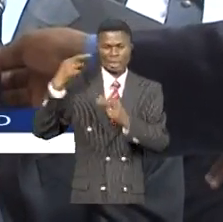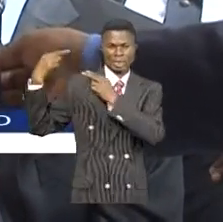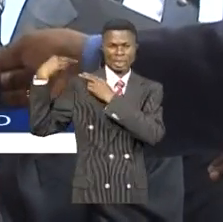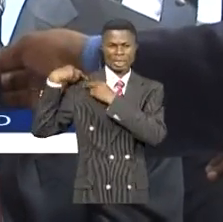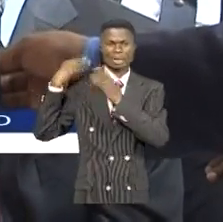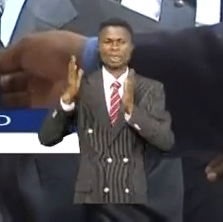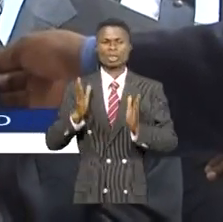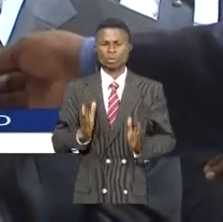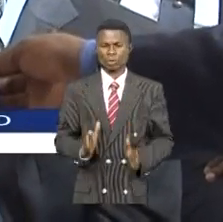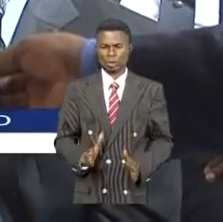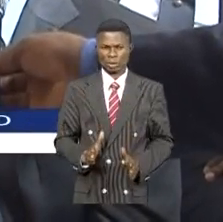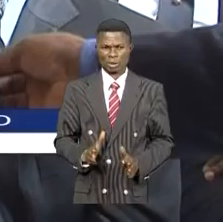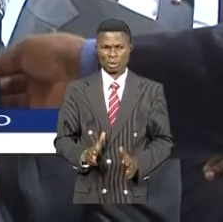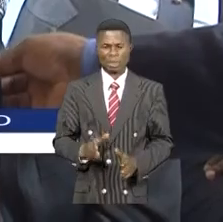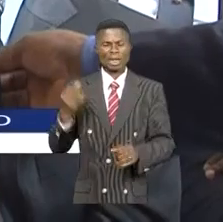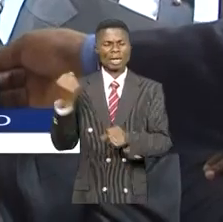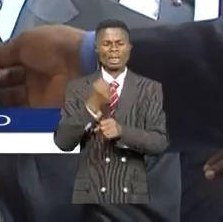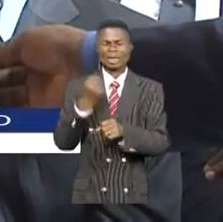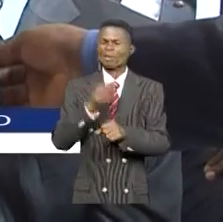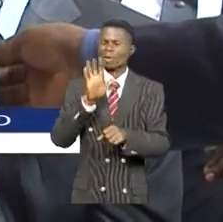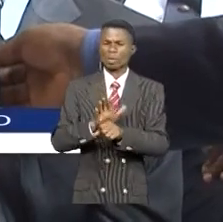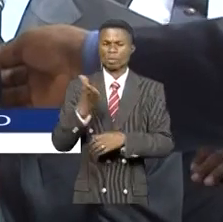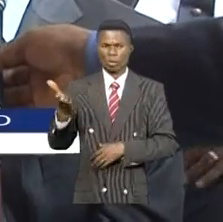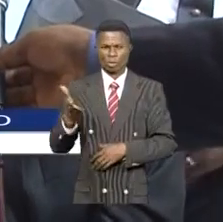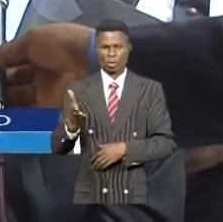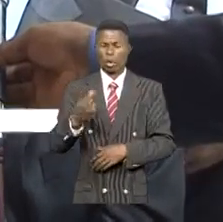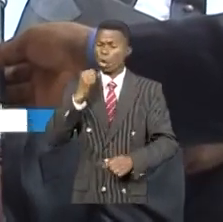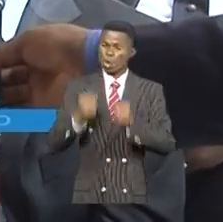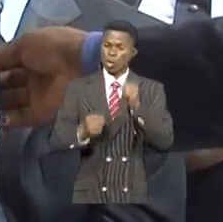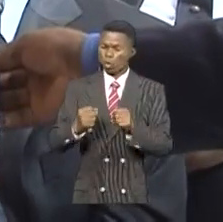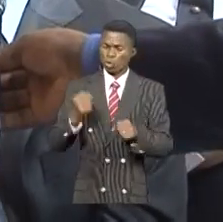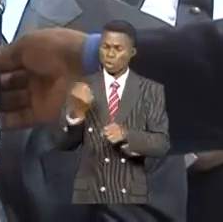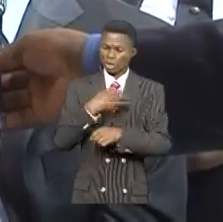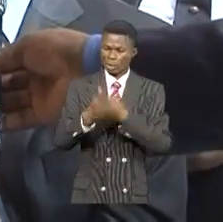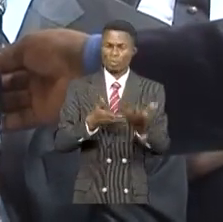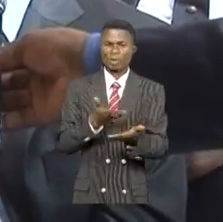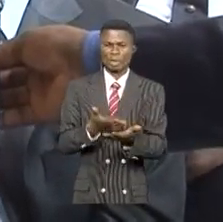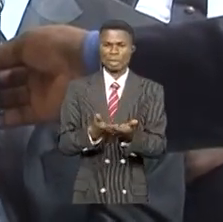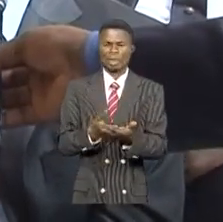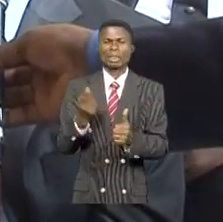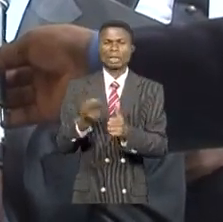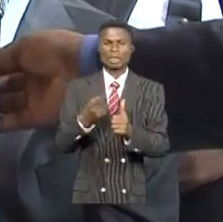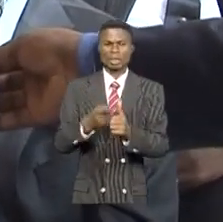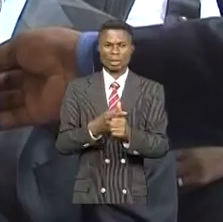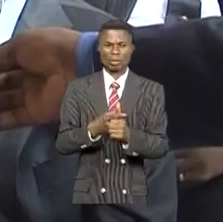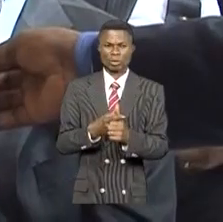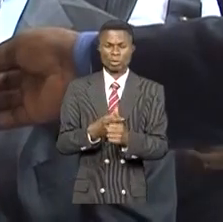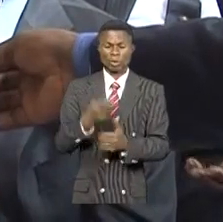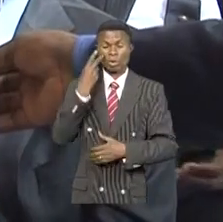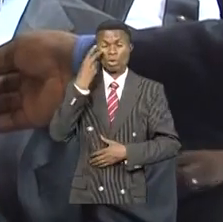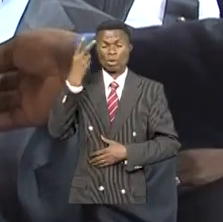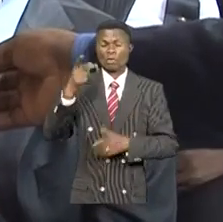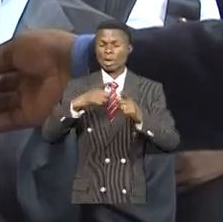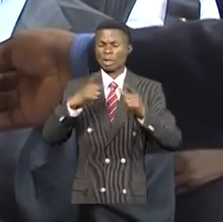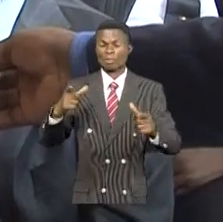vue. Un homme travailleur, assidu à ce qu'il faisait. Et surtout un homme libre. C'est une